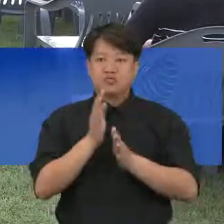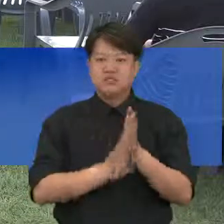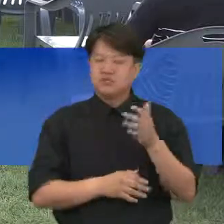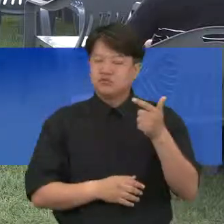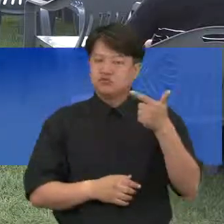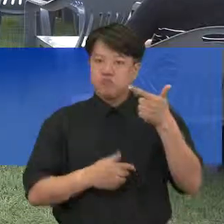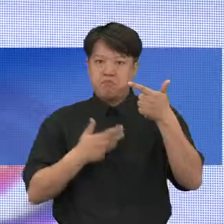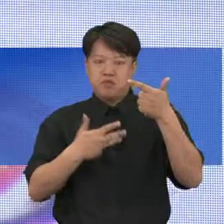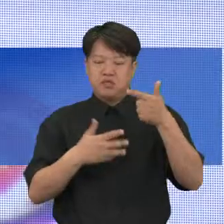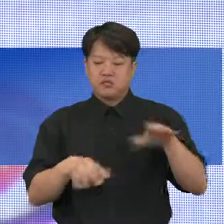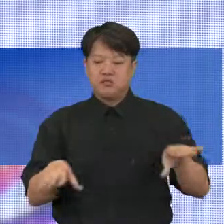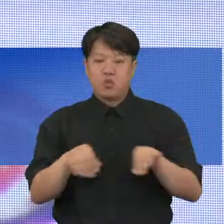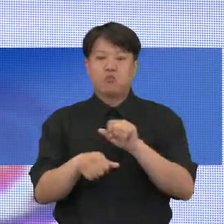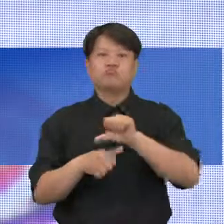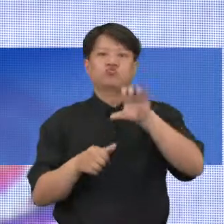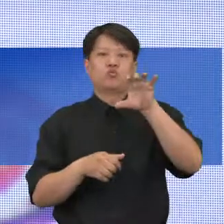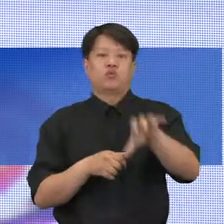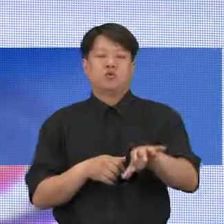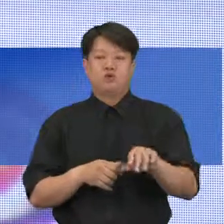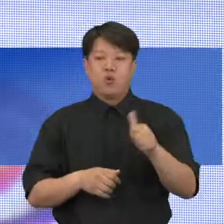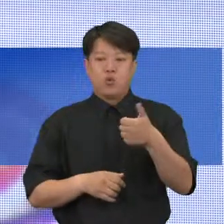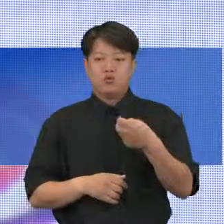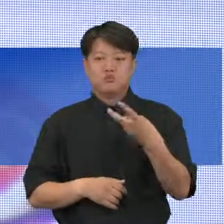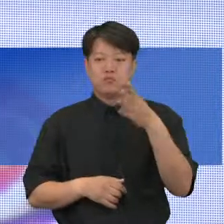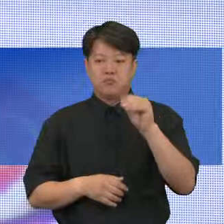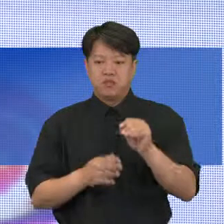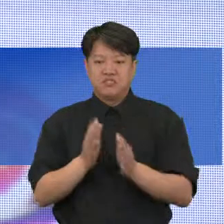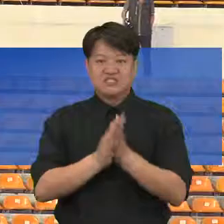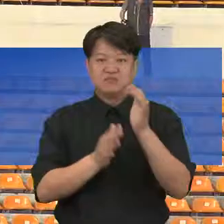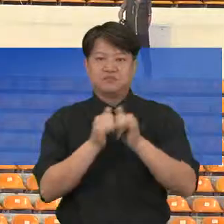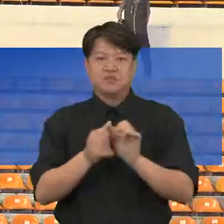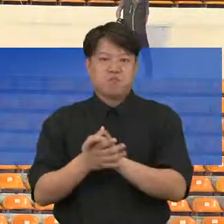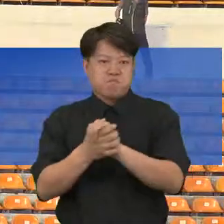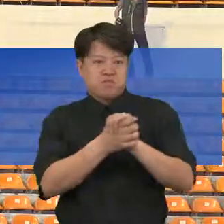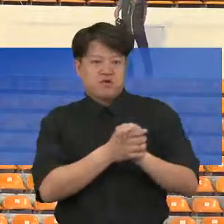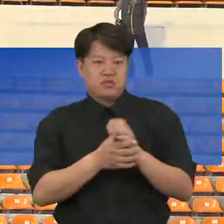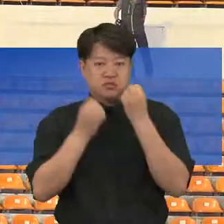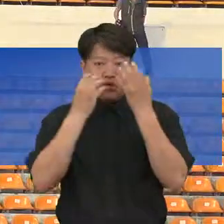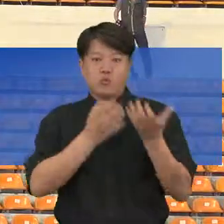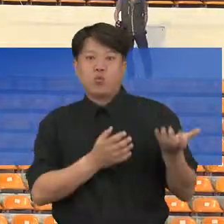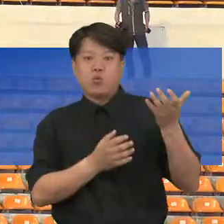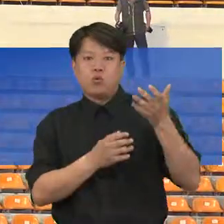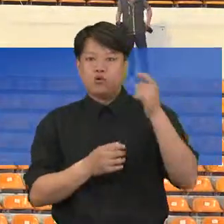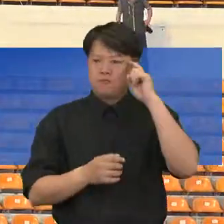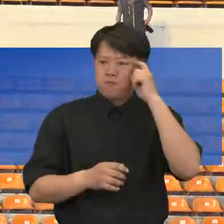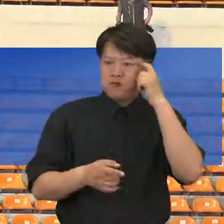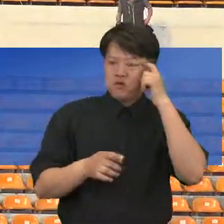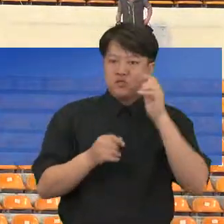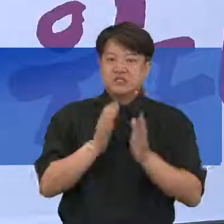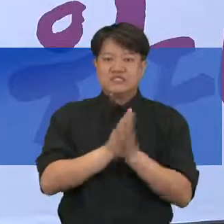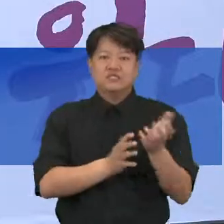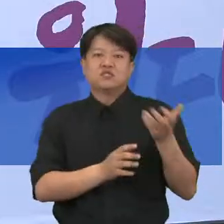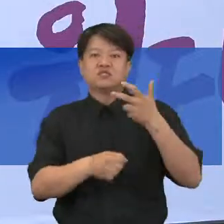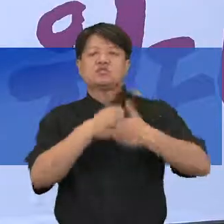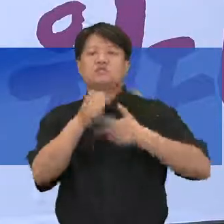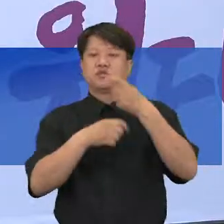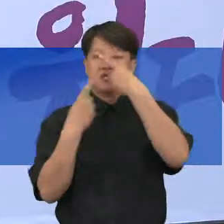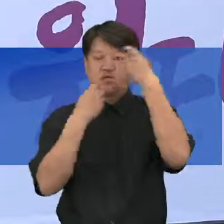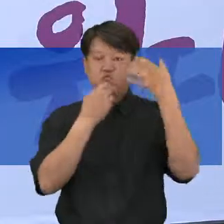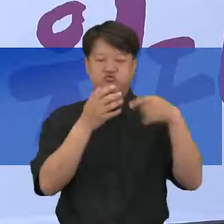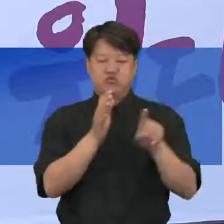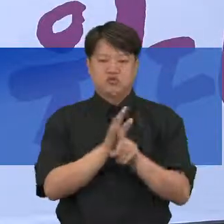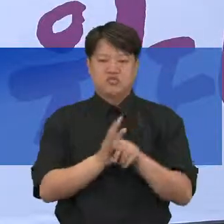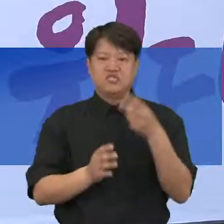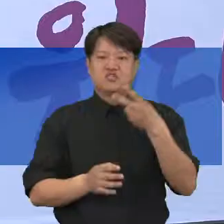포항시는 지난 8일 포항 종합운동장에서 52만 시민의 화합과 새로운 도약을 도모하고 시승격 70년을